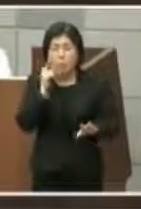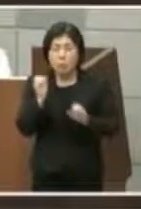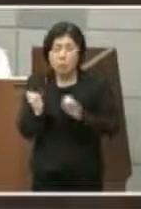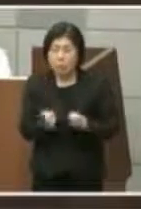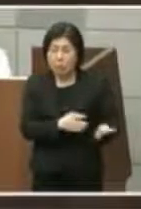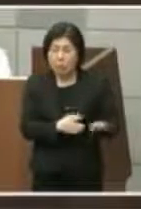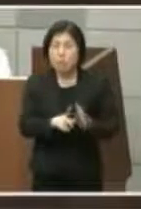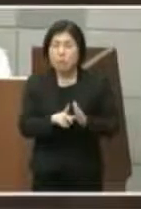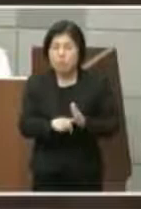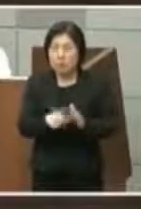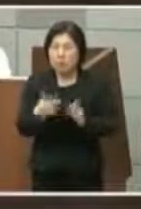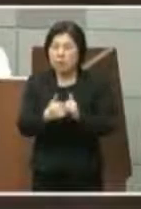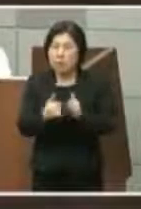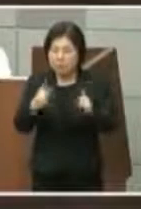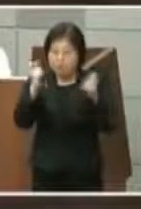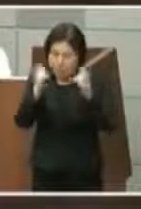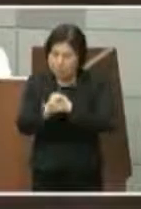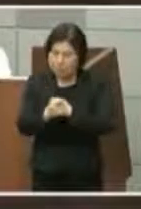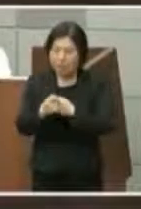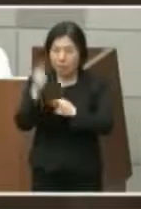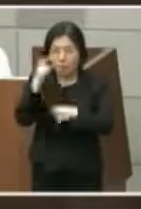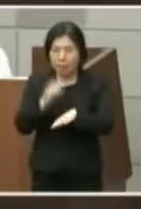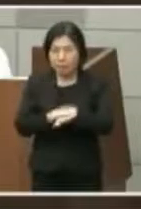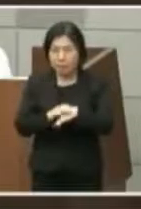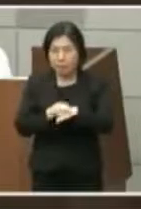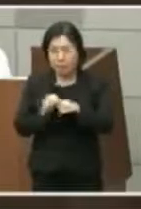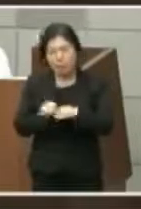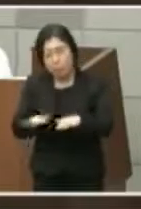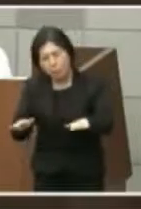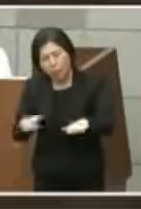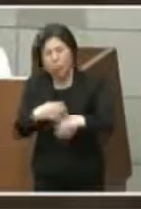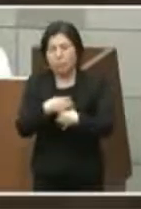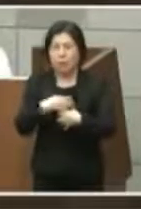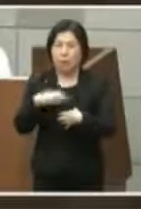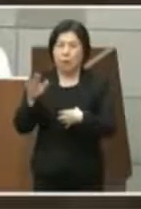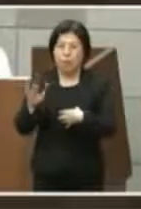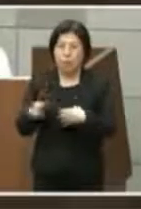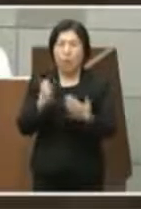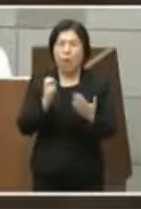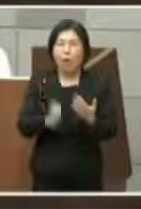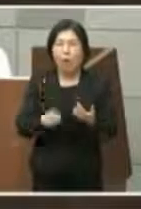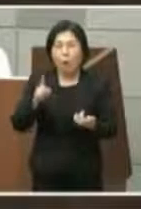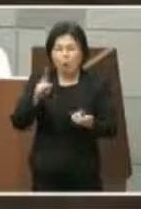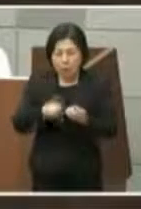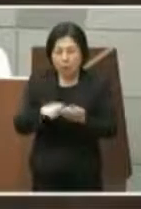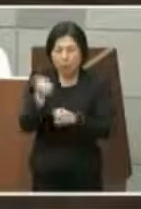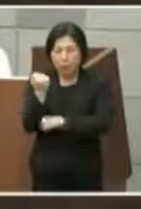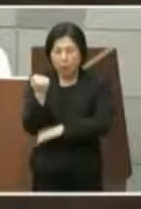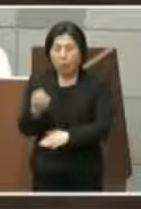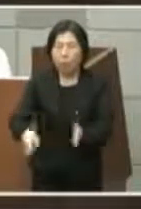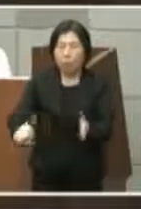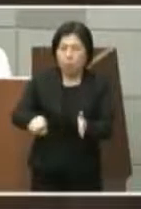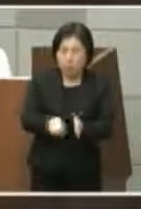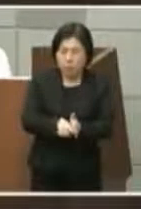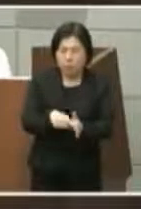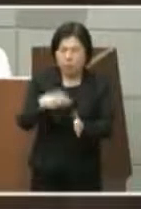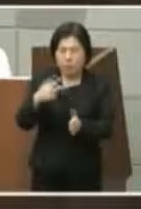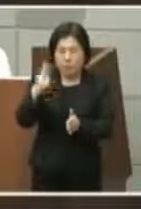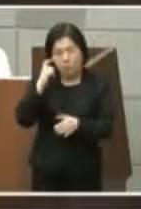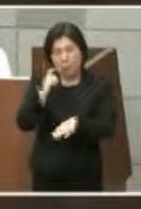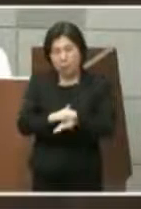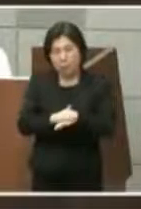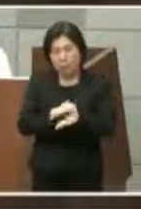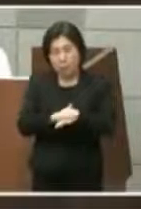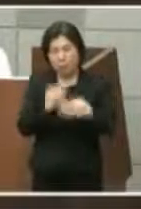に間違った認識が広がる恐れがあります。よってこの際、法的根拠を含め、市の見解をお聞きいた